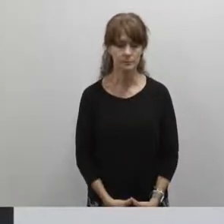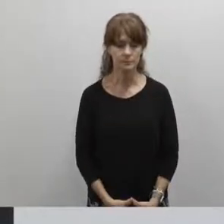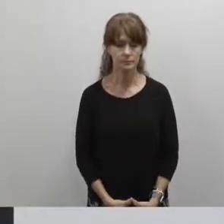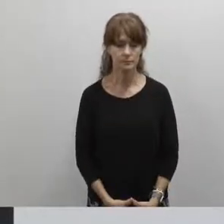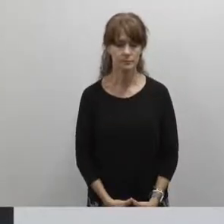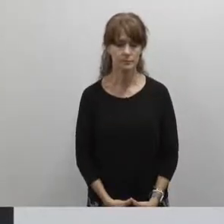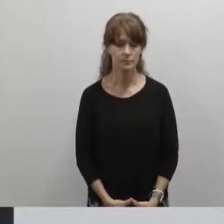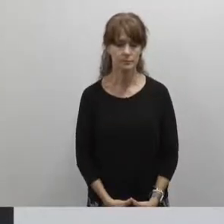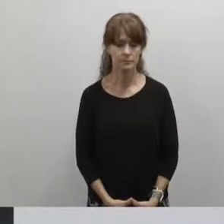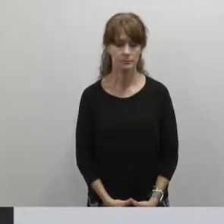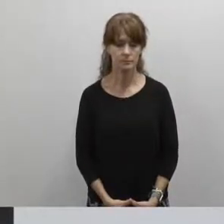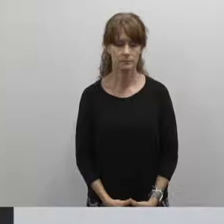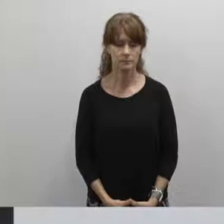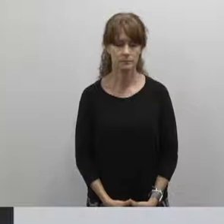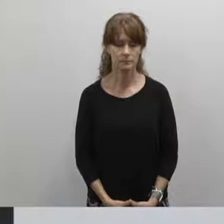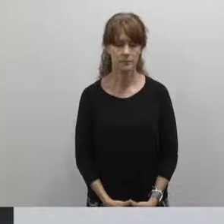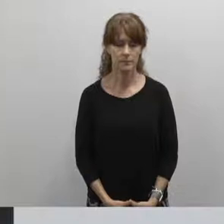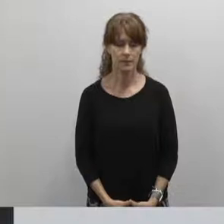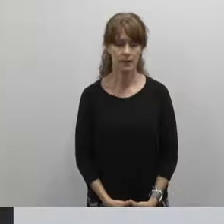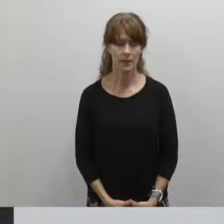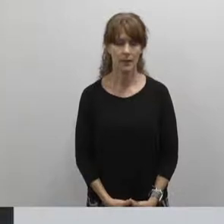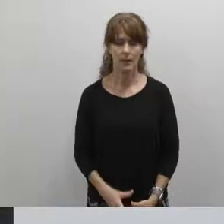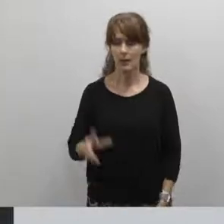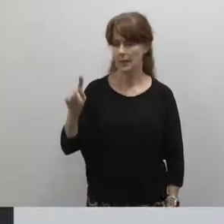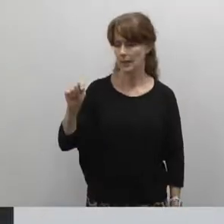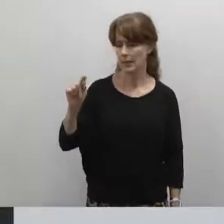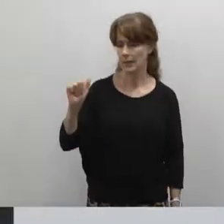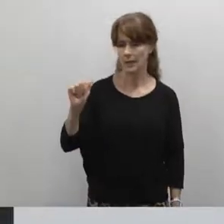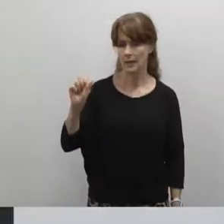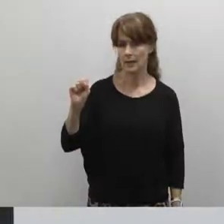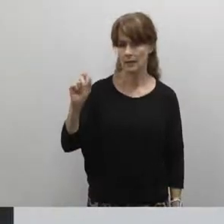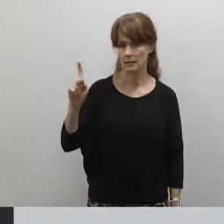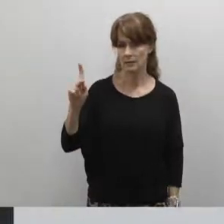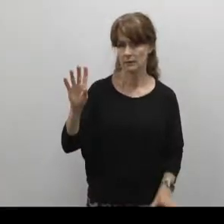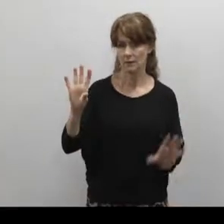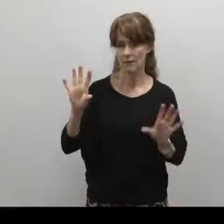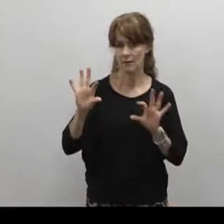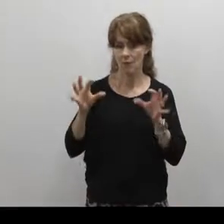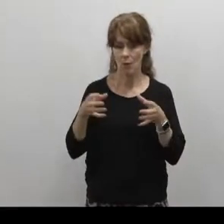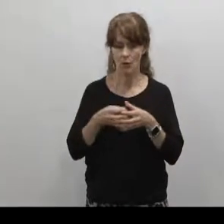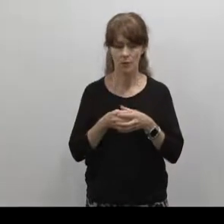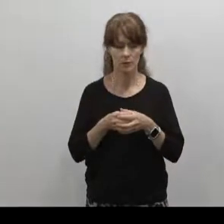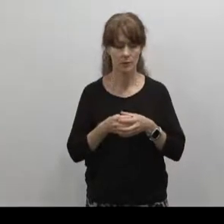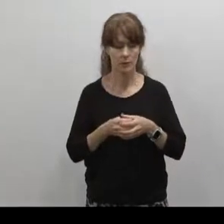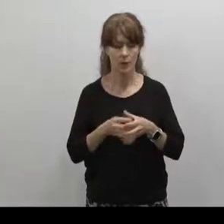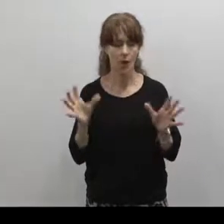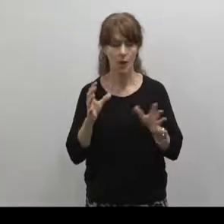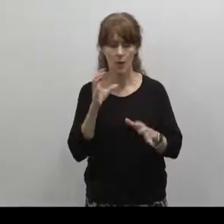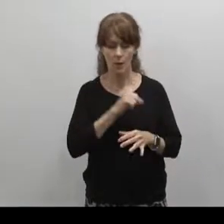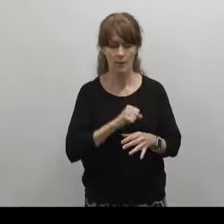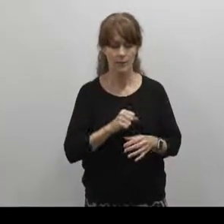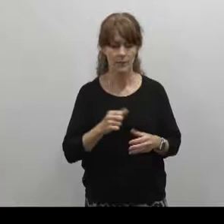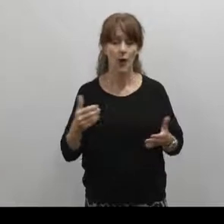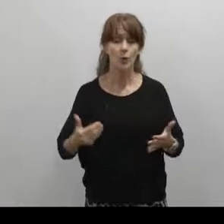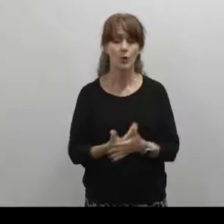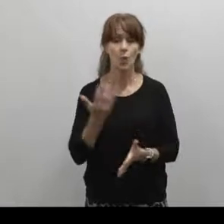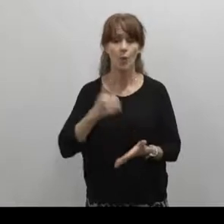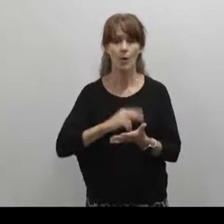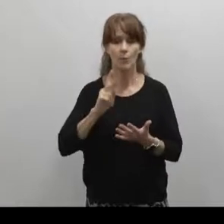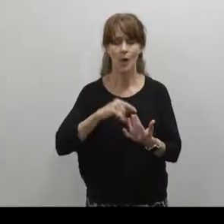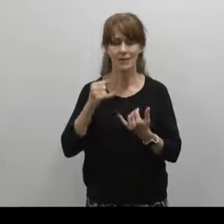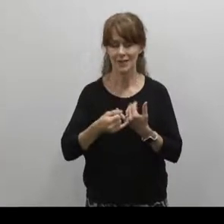chú nâng rung mùa cơ nhạc ná hay cớm càng gì phía xe xong tốt khi em rung lộ